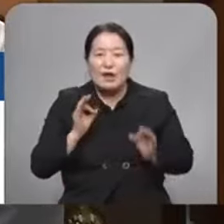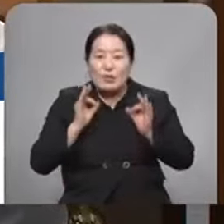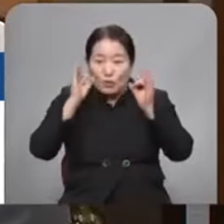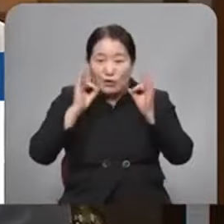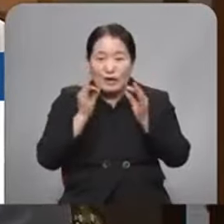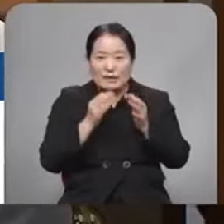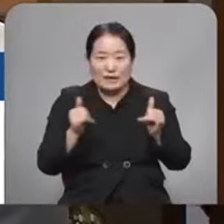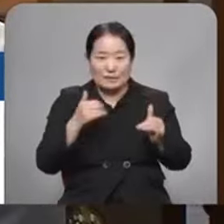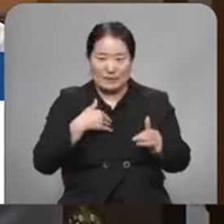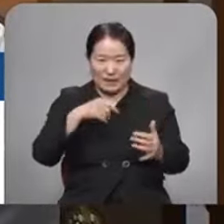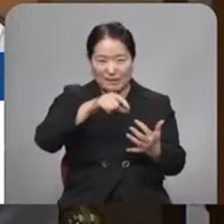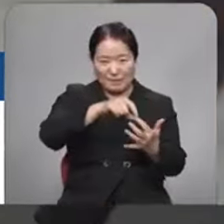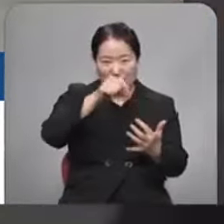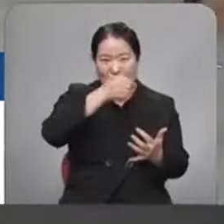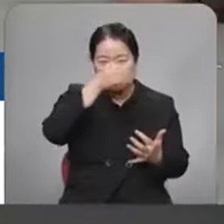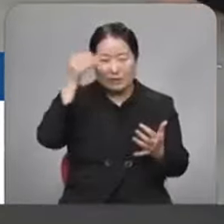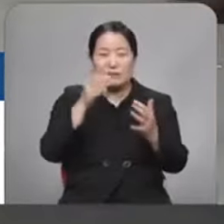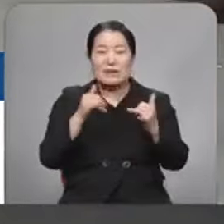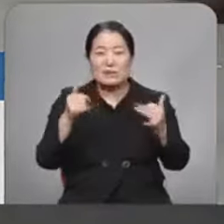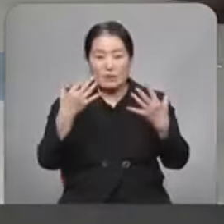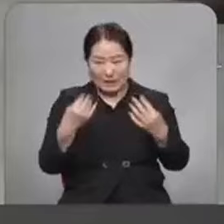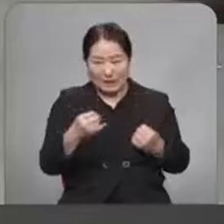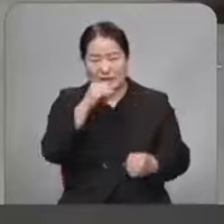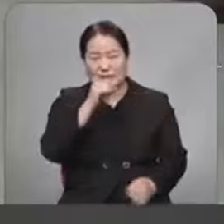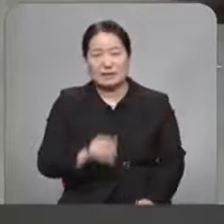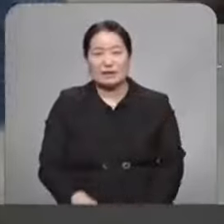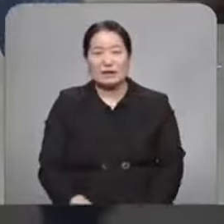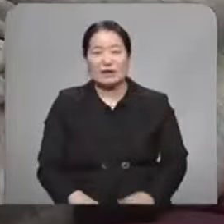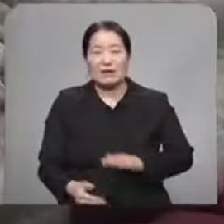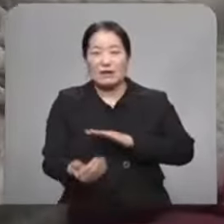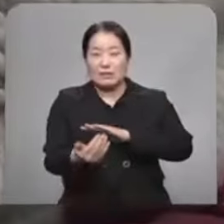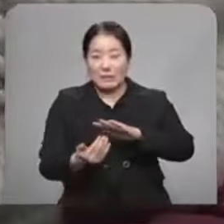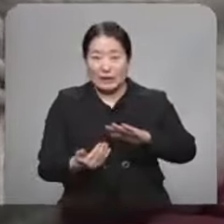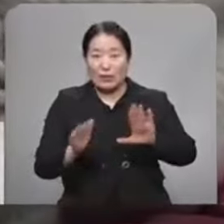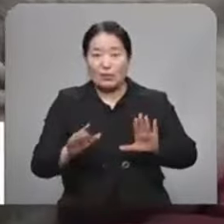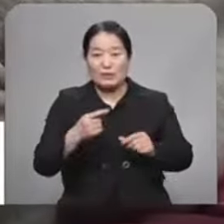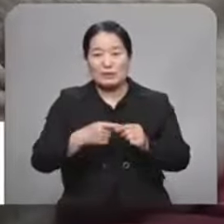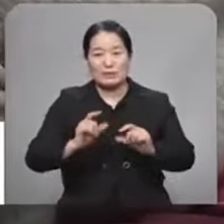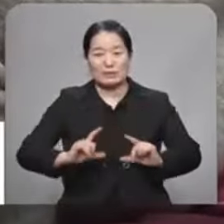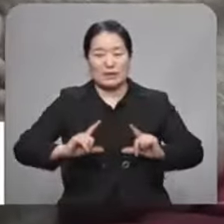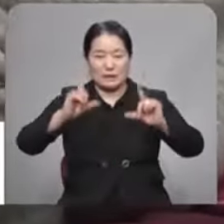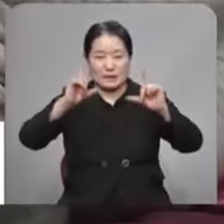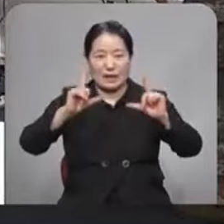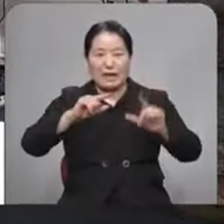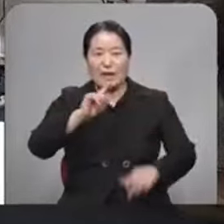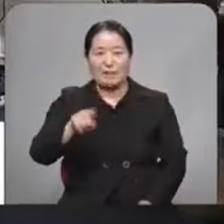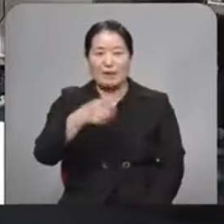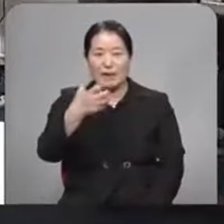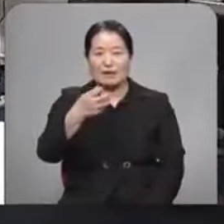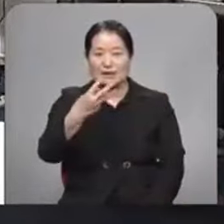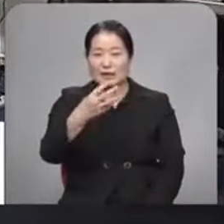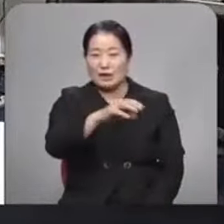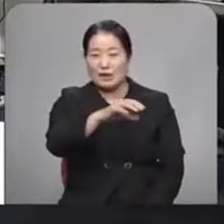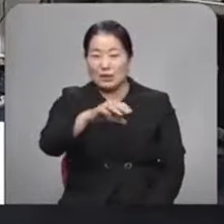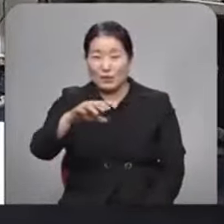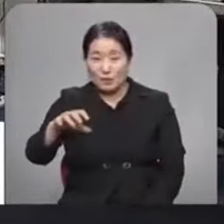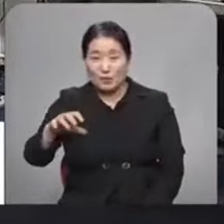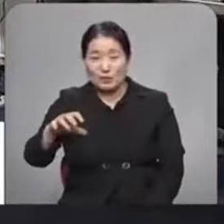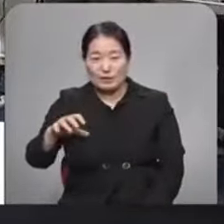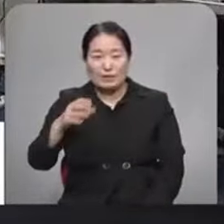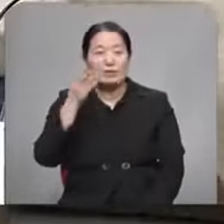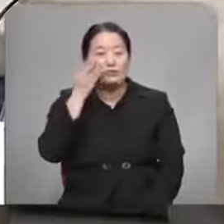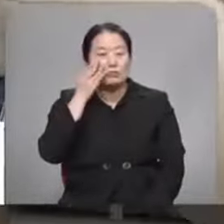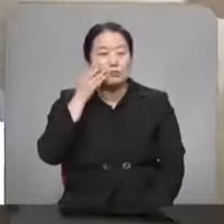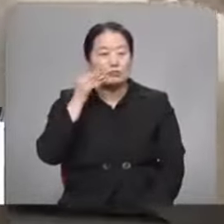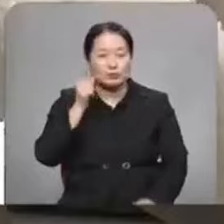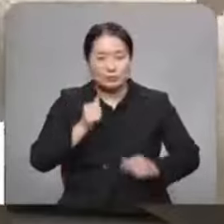젊으신 분도 마 많이 있어요 사전 투표 첫날 강원도의 투표소 10세 곳에서는 별다른 사고 없이